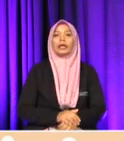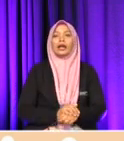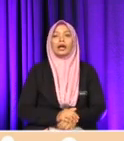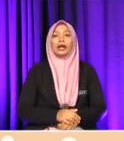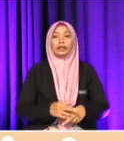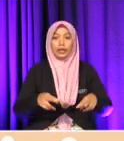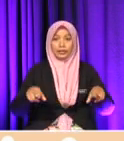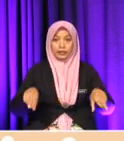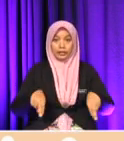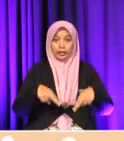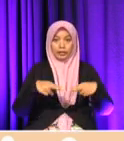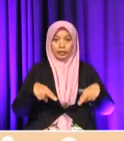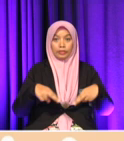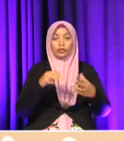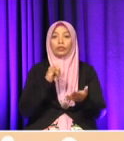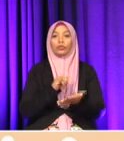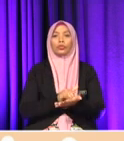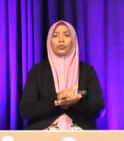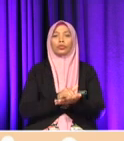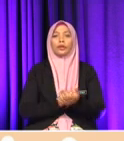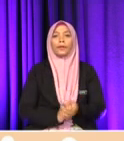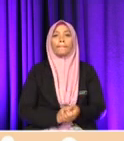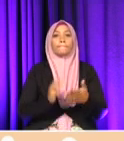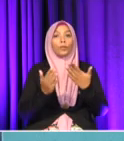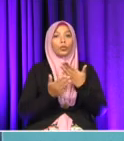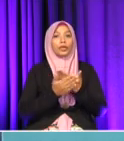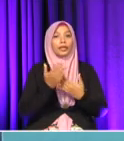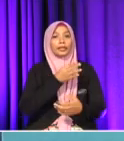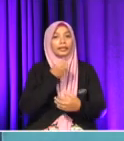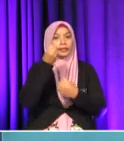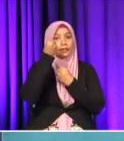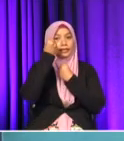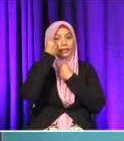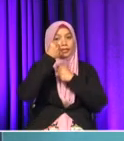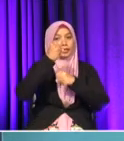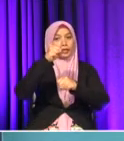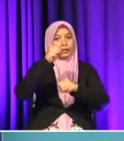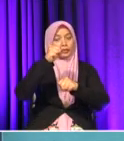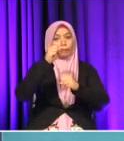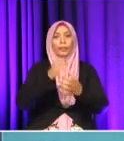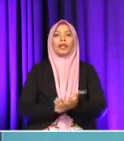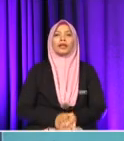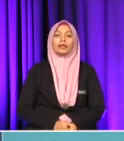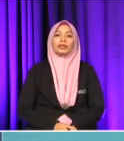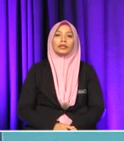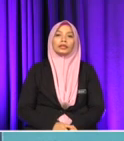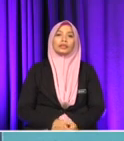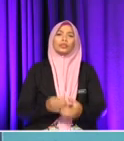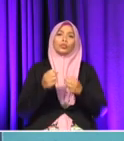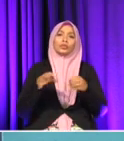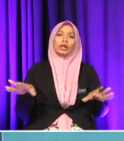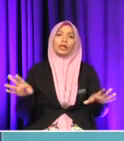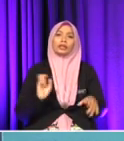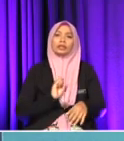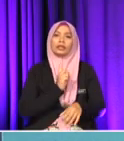diingetin dan dapat mengekalkan kesetiaan audien kita Oke baiklah selesai kita